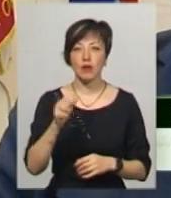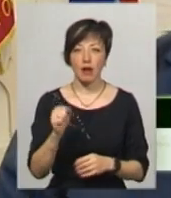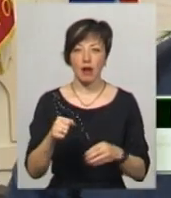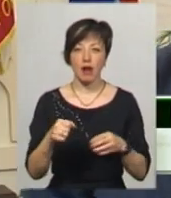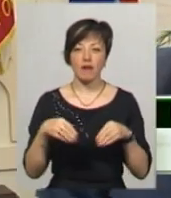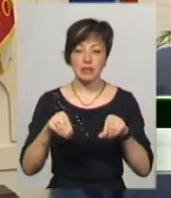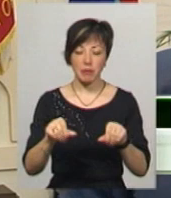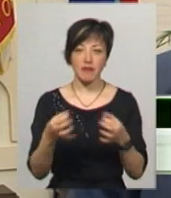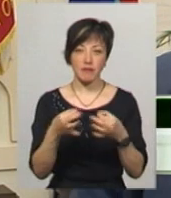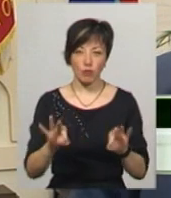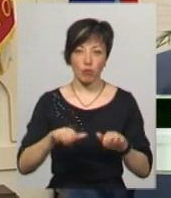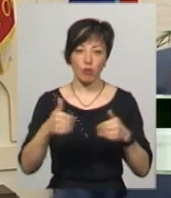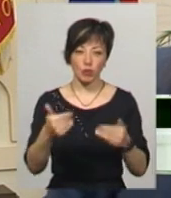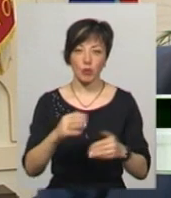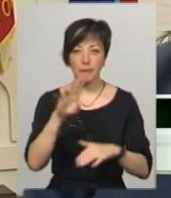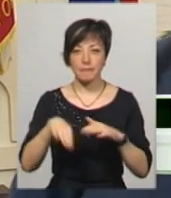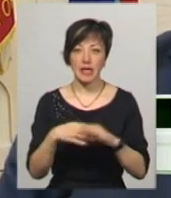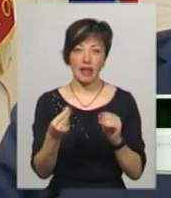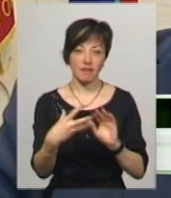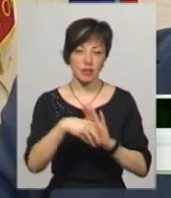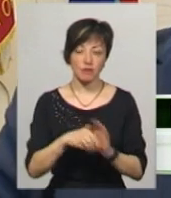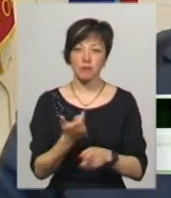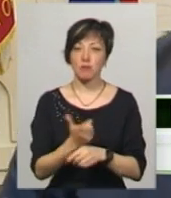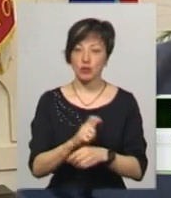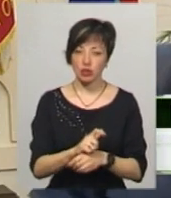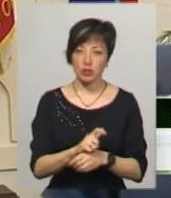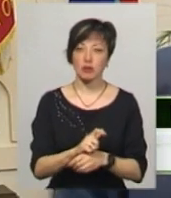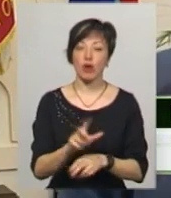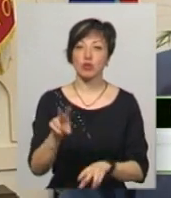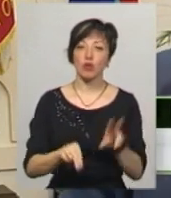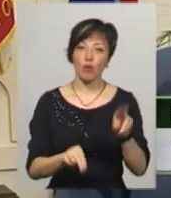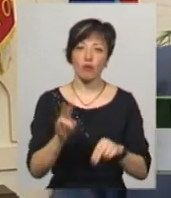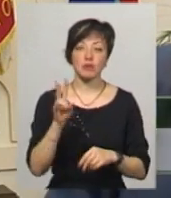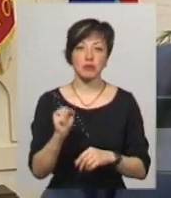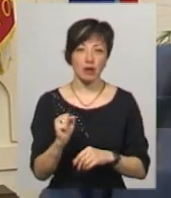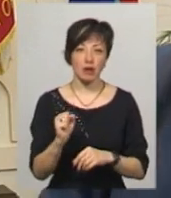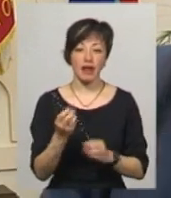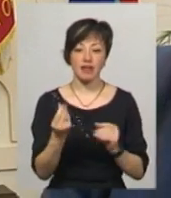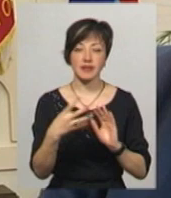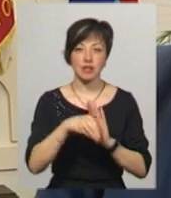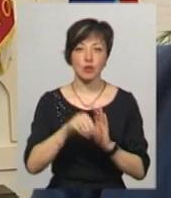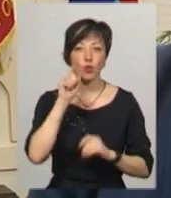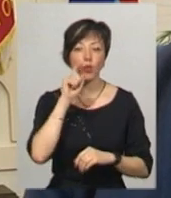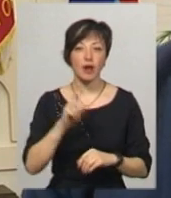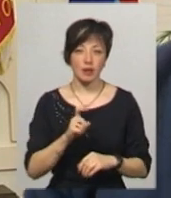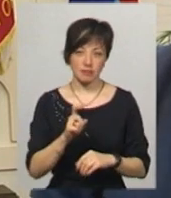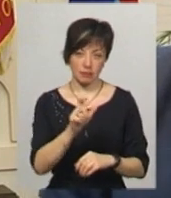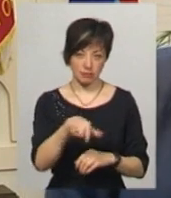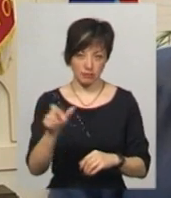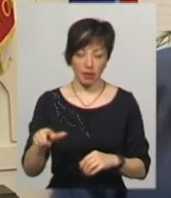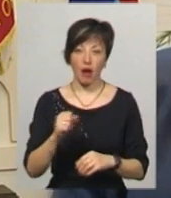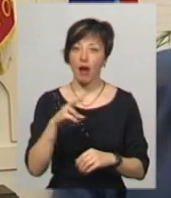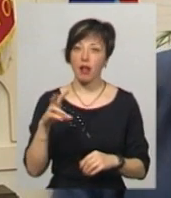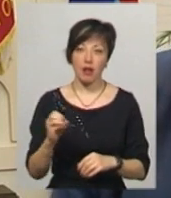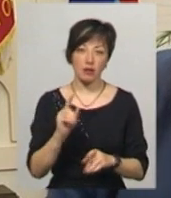вільної, яку пропонуємо під інвестиції. Більшість розраховуємо на інвестицій українських інвесторів.